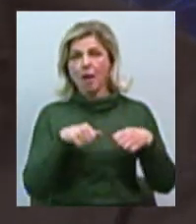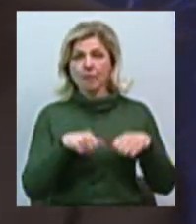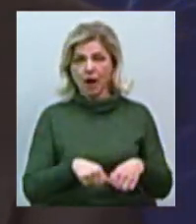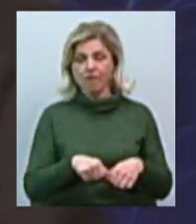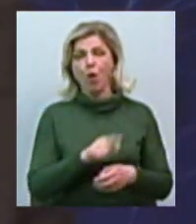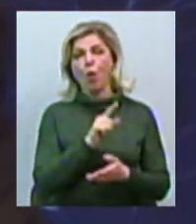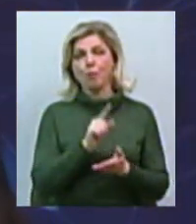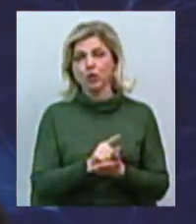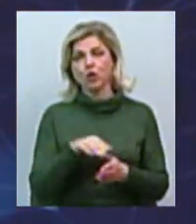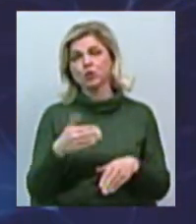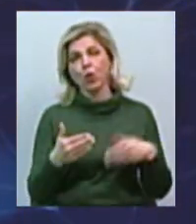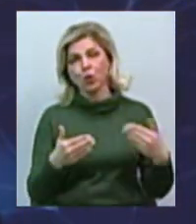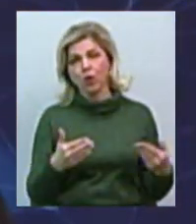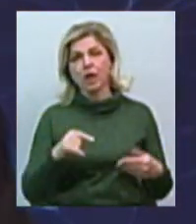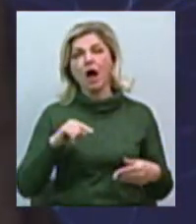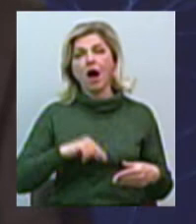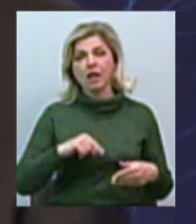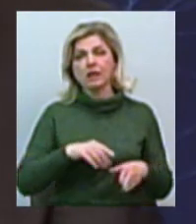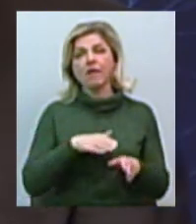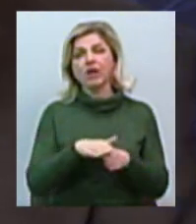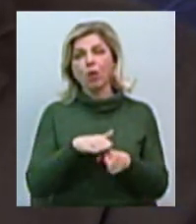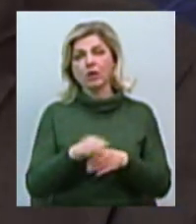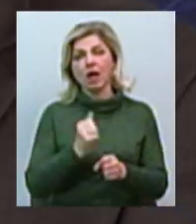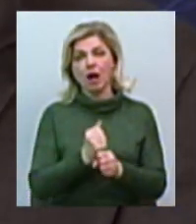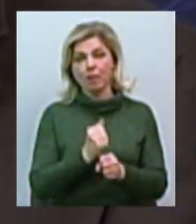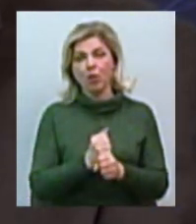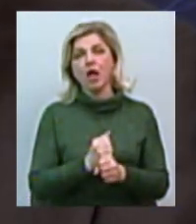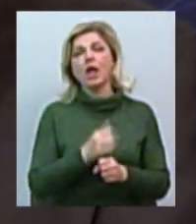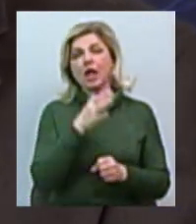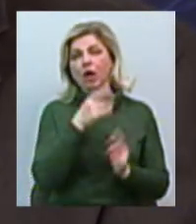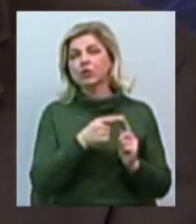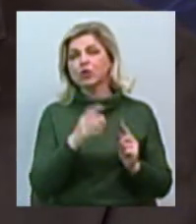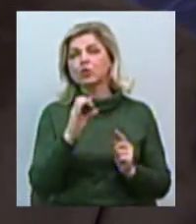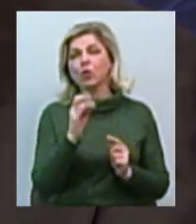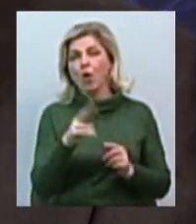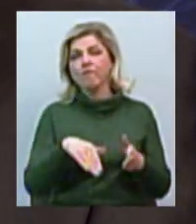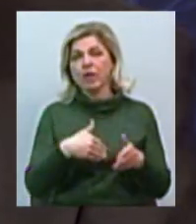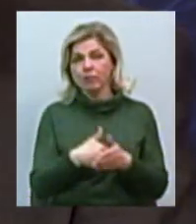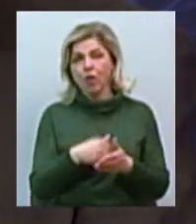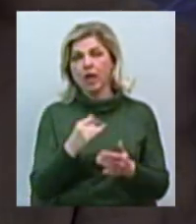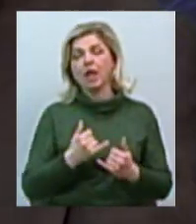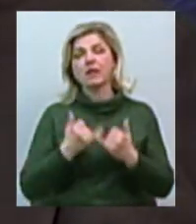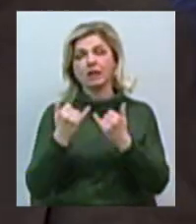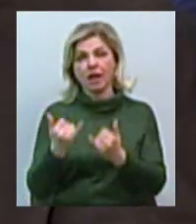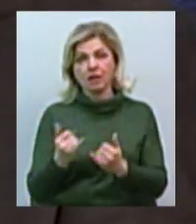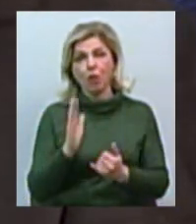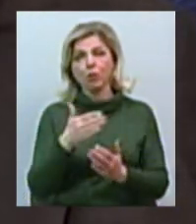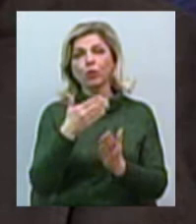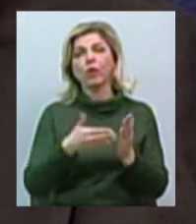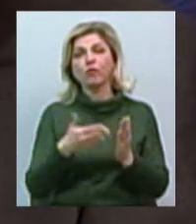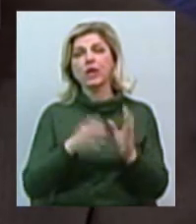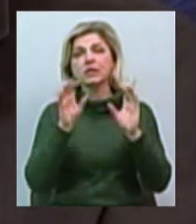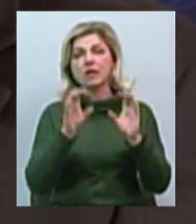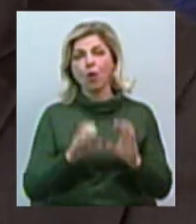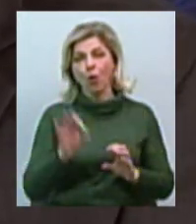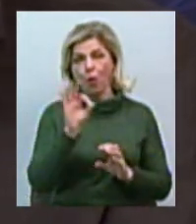сторін, характеристика виконуваної роботи, тривалість відпустки і умови її надання. При цьому буде скасований закон про